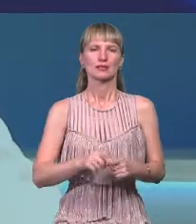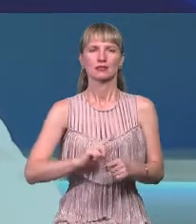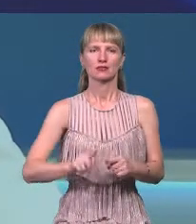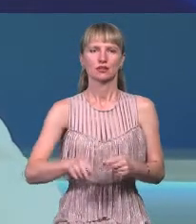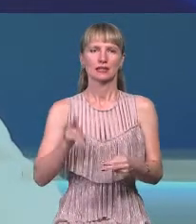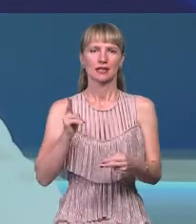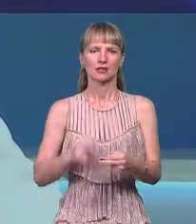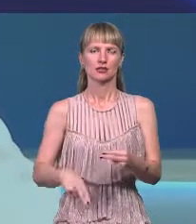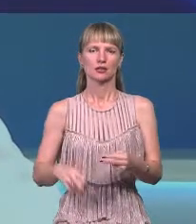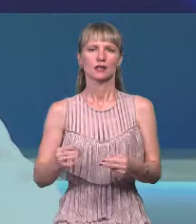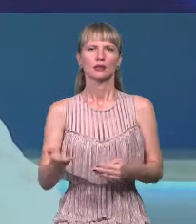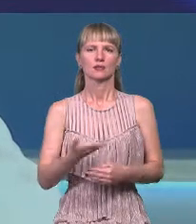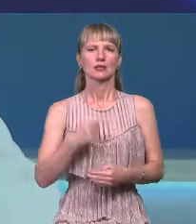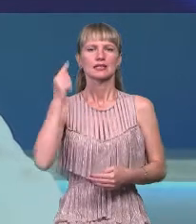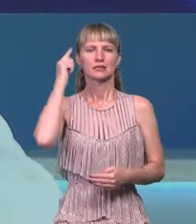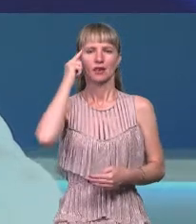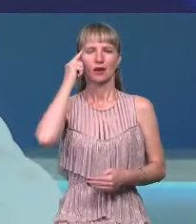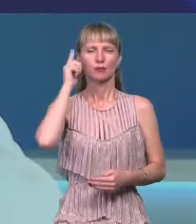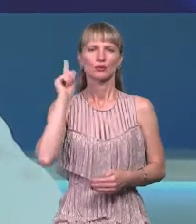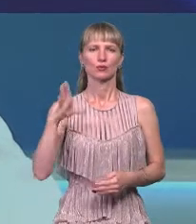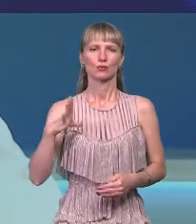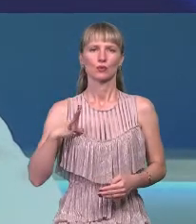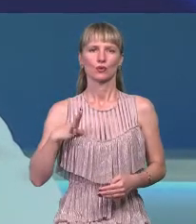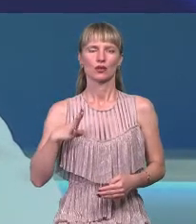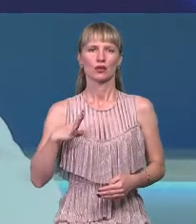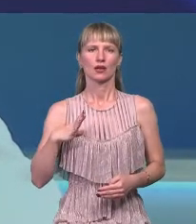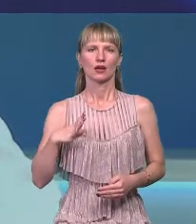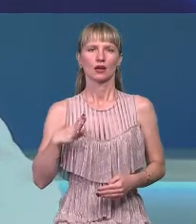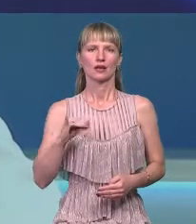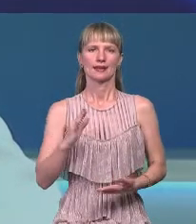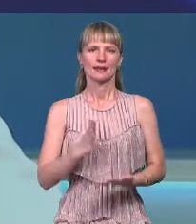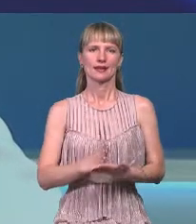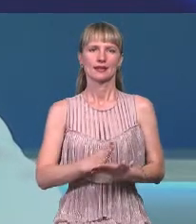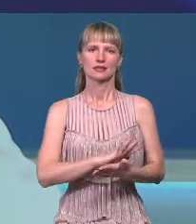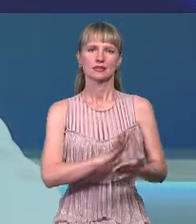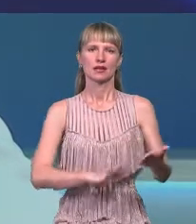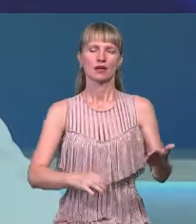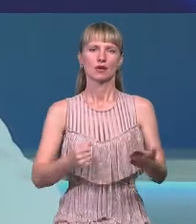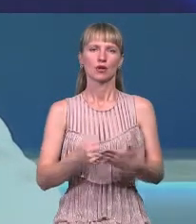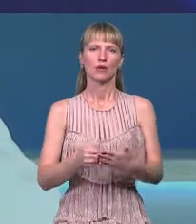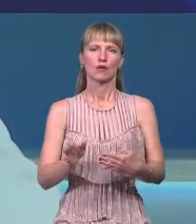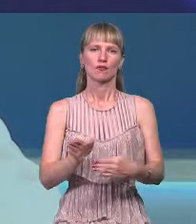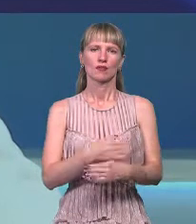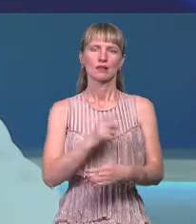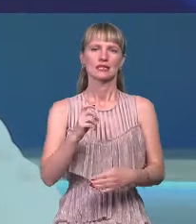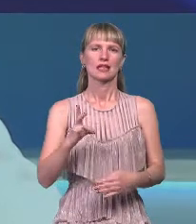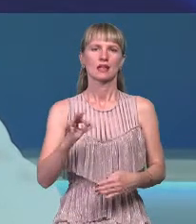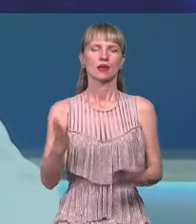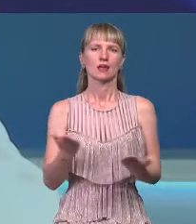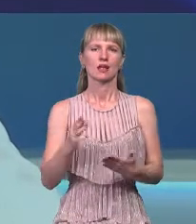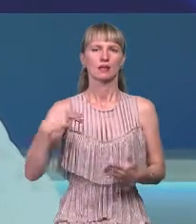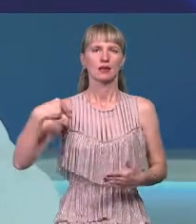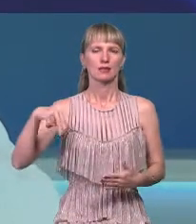швидше закінчилось, і ми навіть знаємо, що була, чи є вона зараз петиція щодо відміни ЗНО, яка на сайті